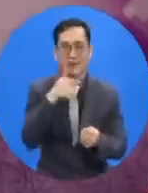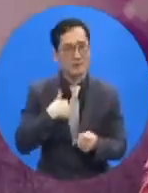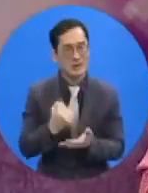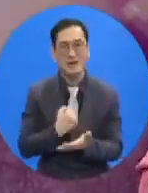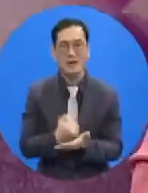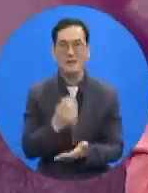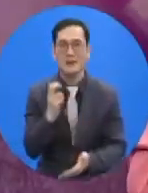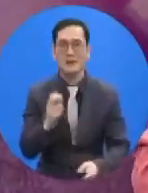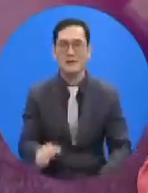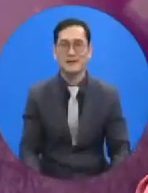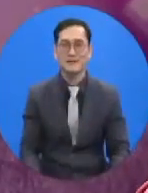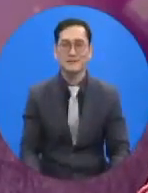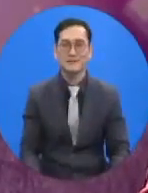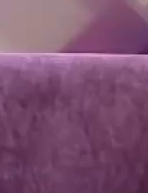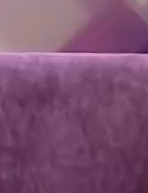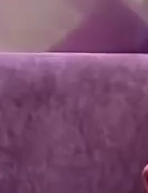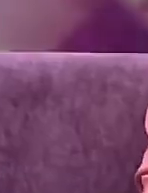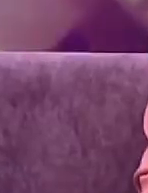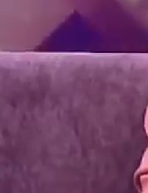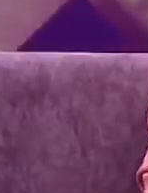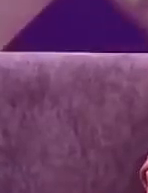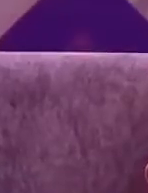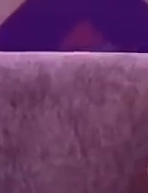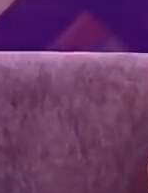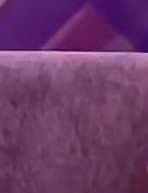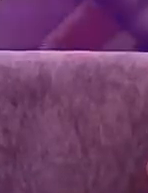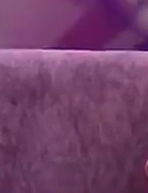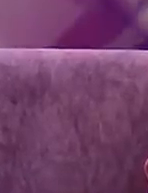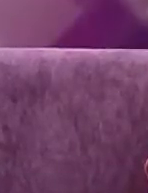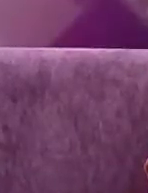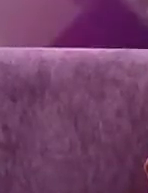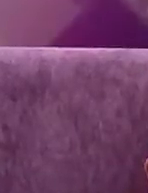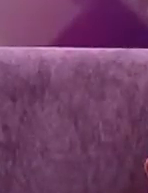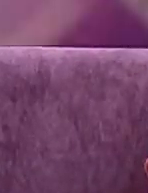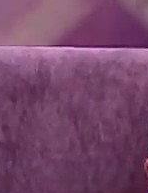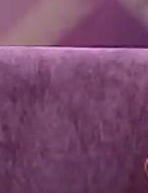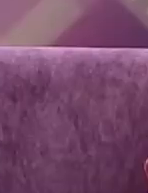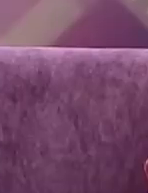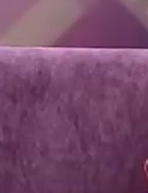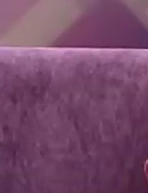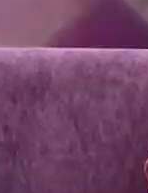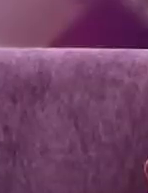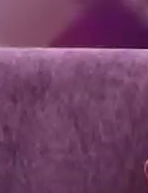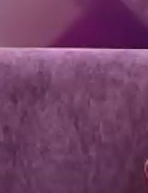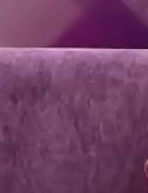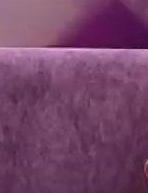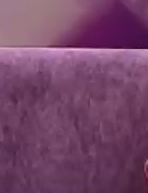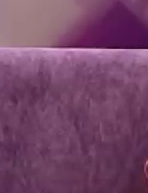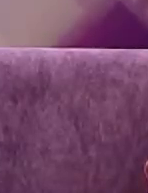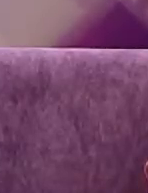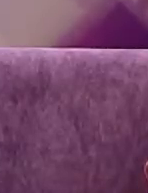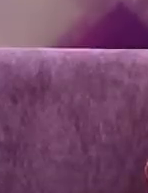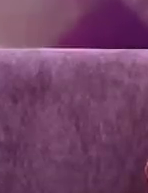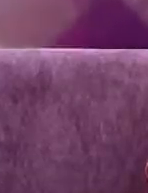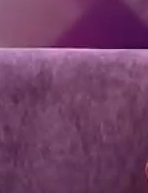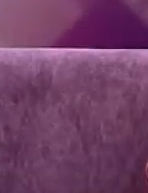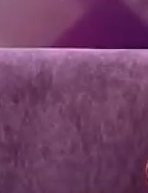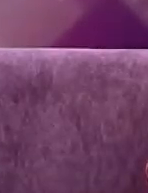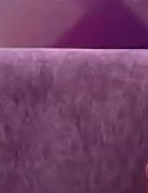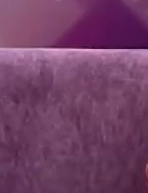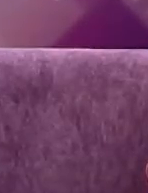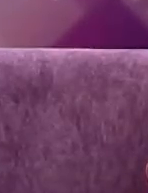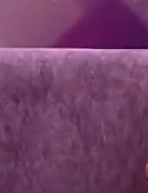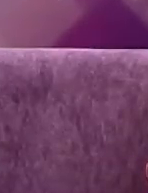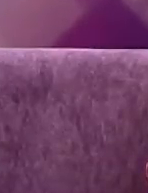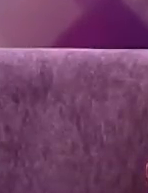뵙죠. 네. 오늘 저희가 준비한 내용 다 전해드렸습니다. 저희 내일 아침 9시 5분에 더욱더 풍성한 소식 들고